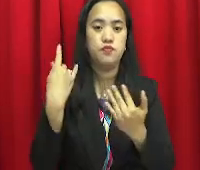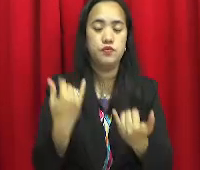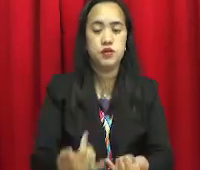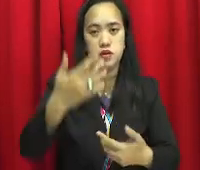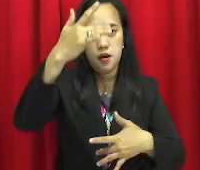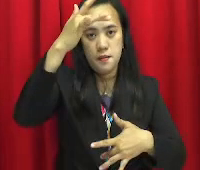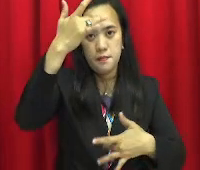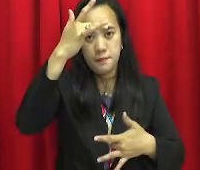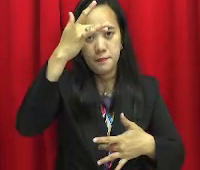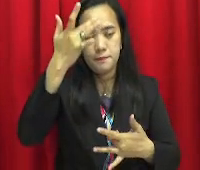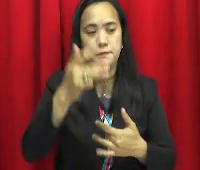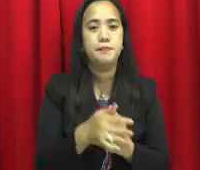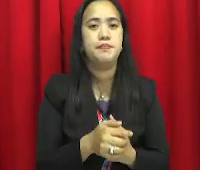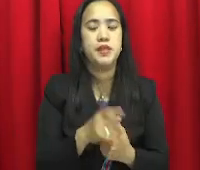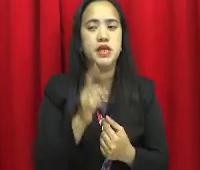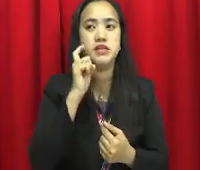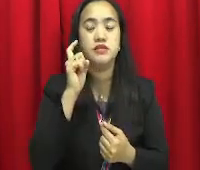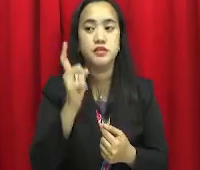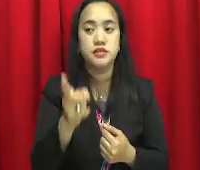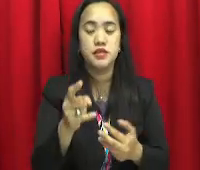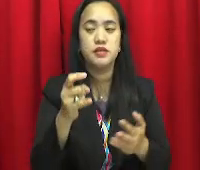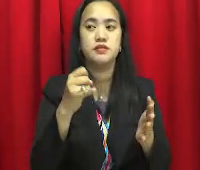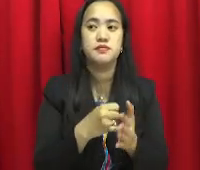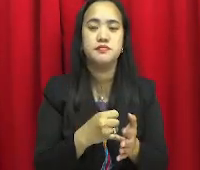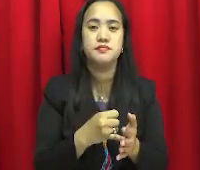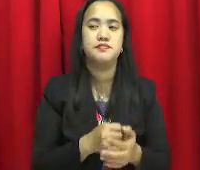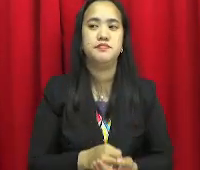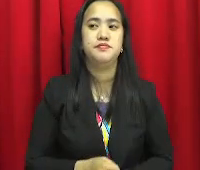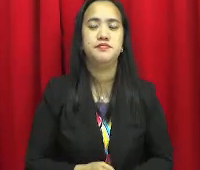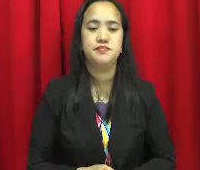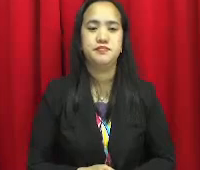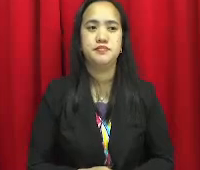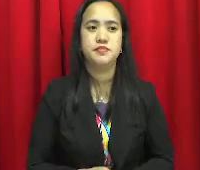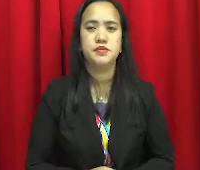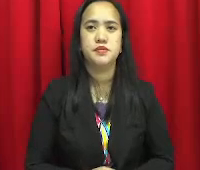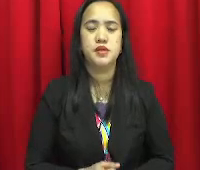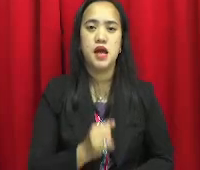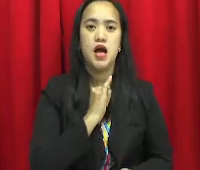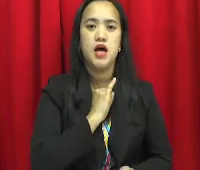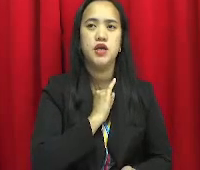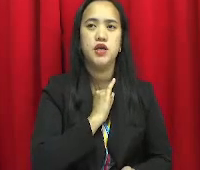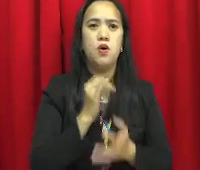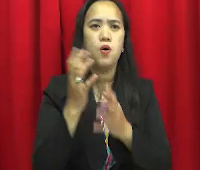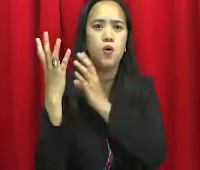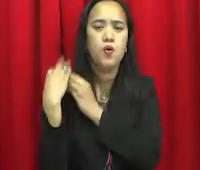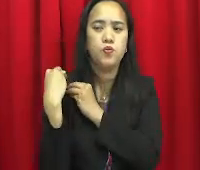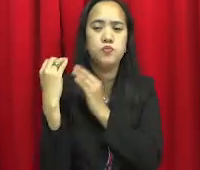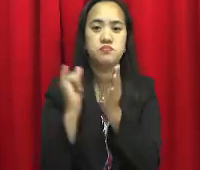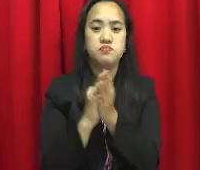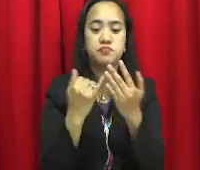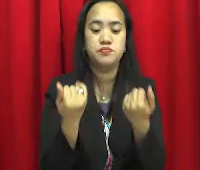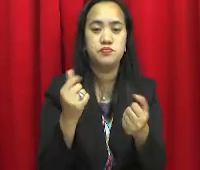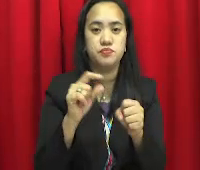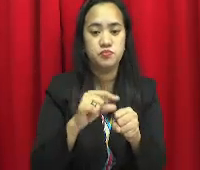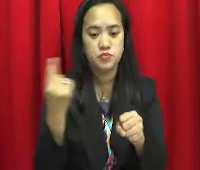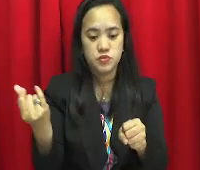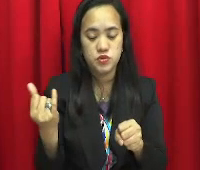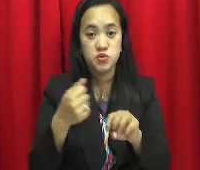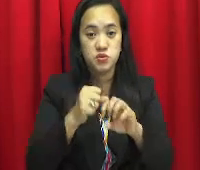pala, sana noong ko pa pinaniwalaan ang Biblia. Totoo yan. Sana noong pa ako nag-quit. Sana na-enjoy ko na sana ang pagiging